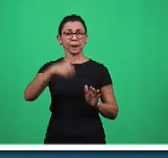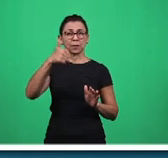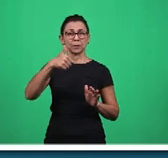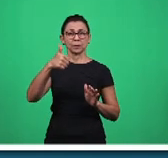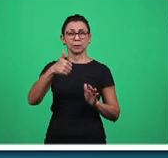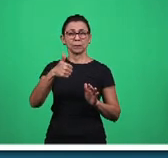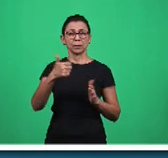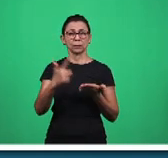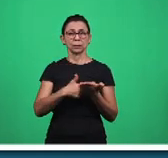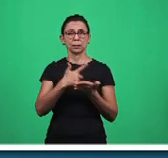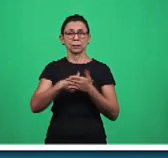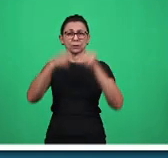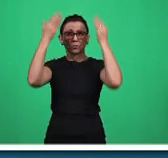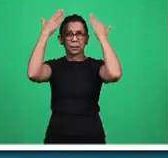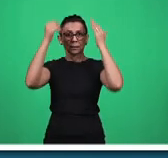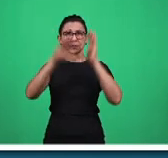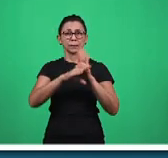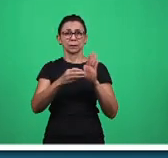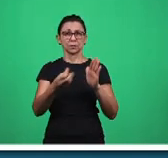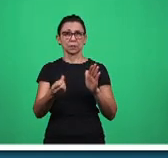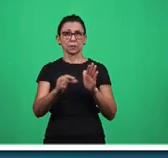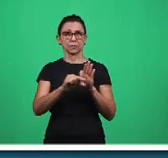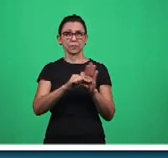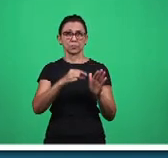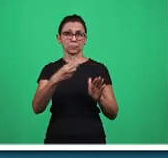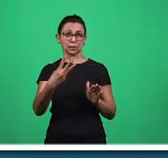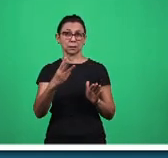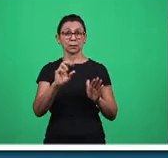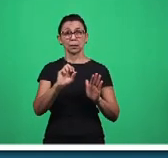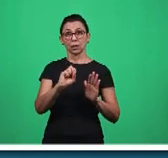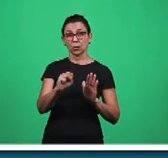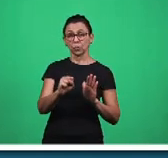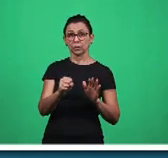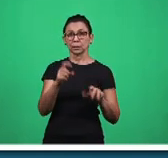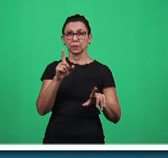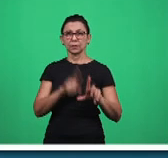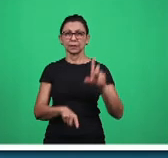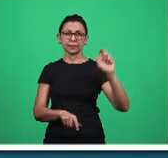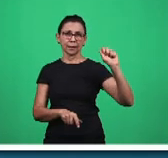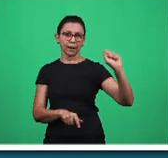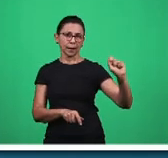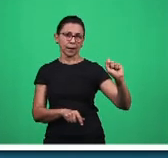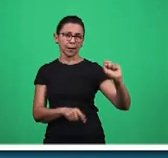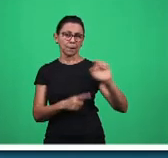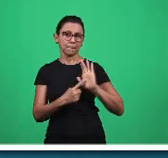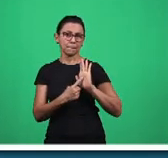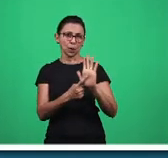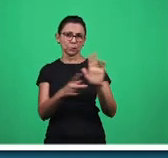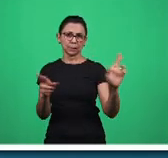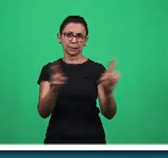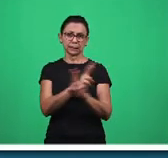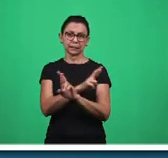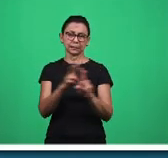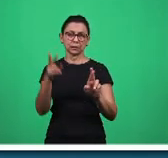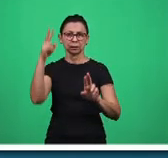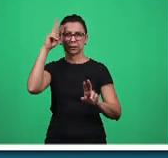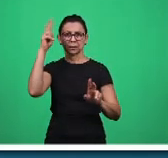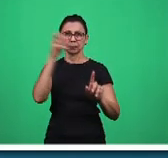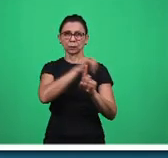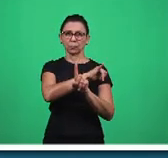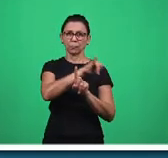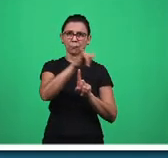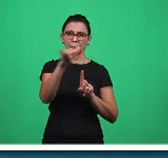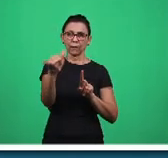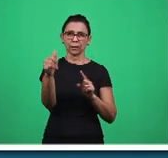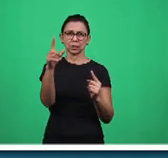6, verset 38. A. Établissez la relation historique, prophétique et